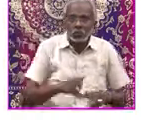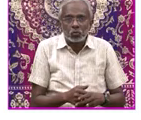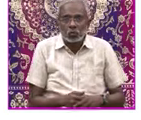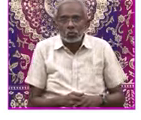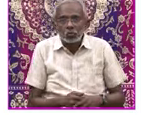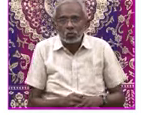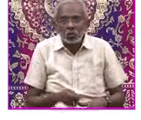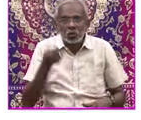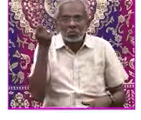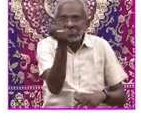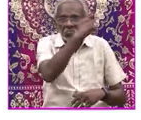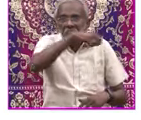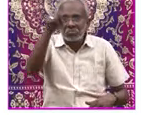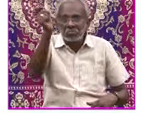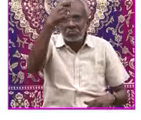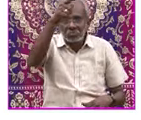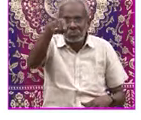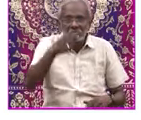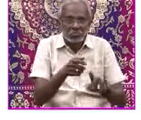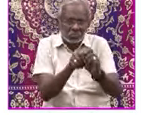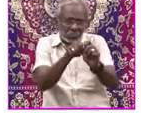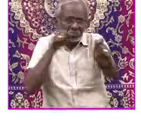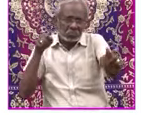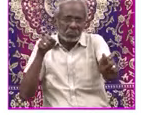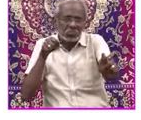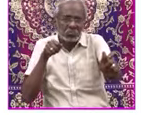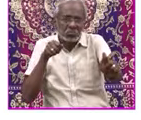வாள், வில், வளரி,